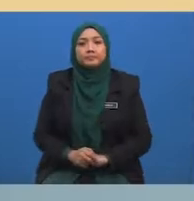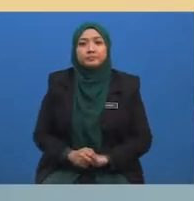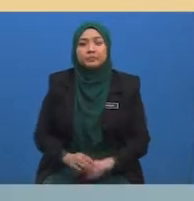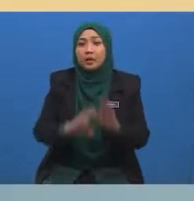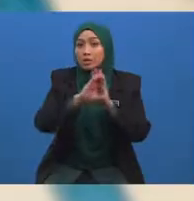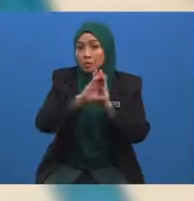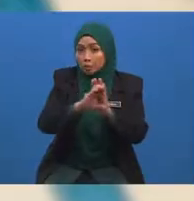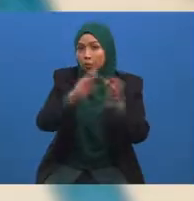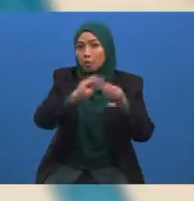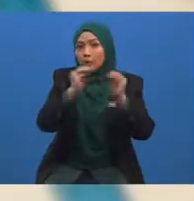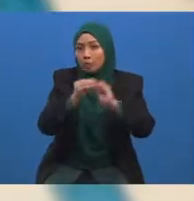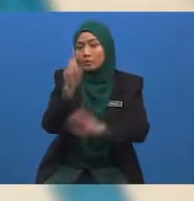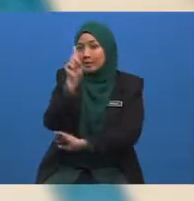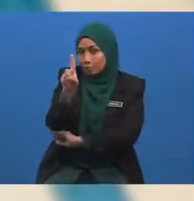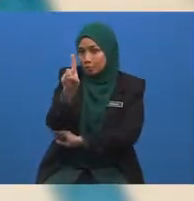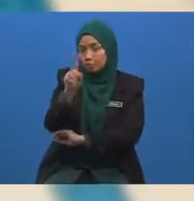Contoh pertama.